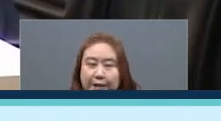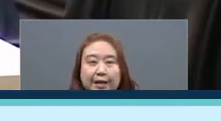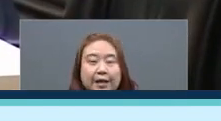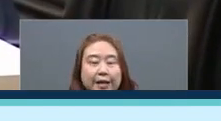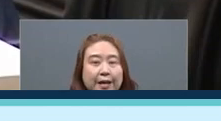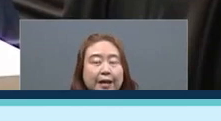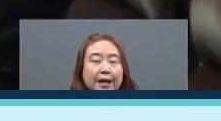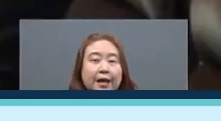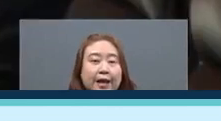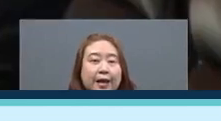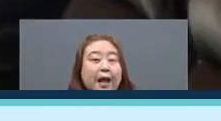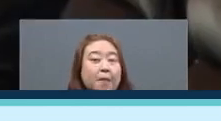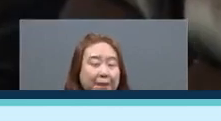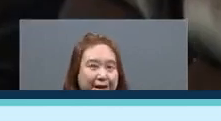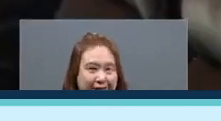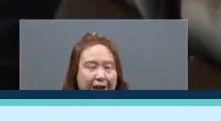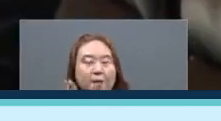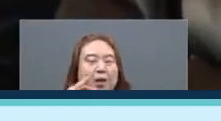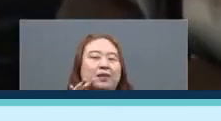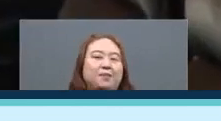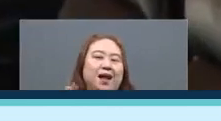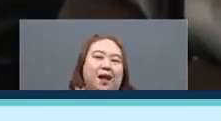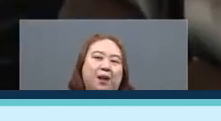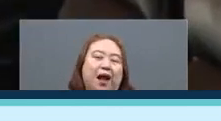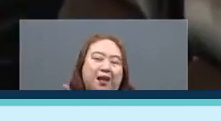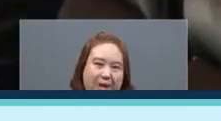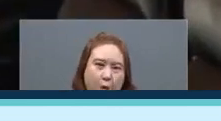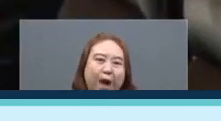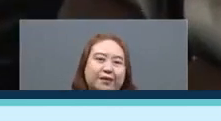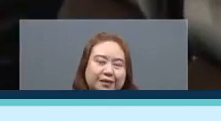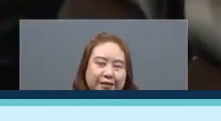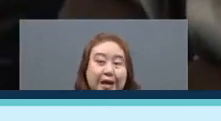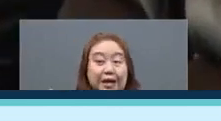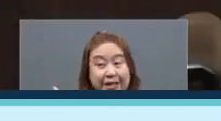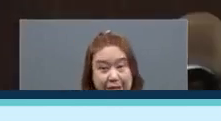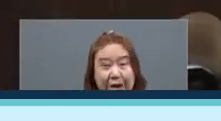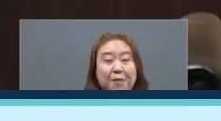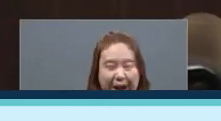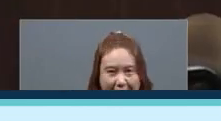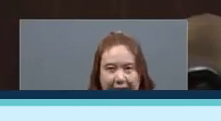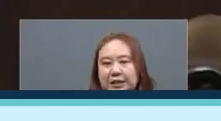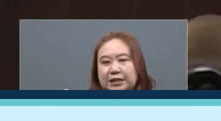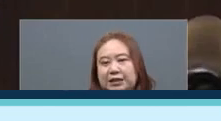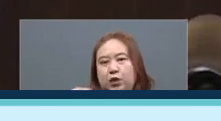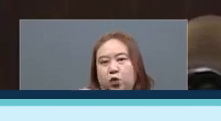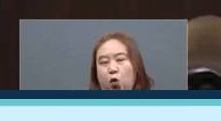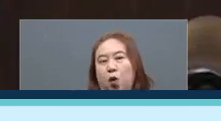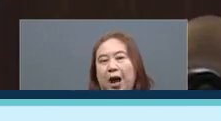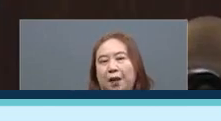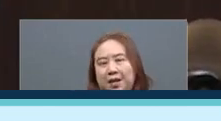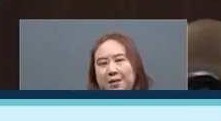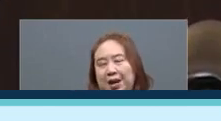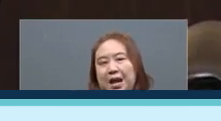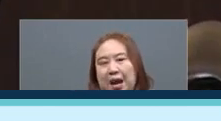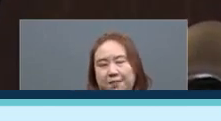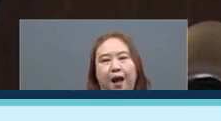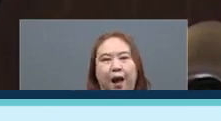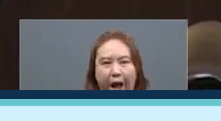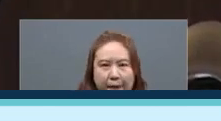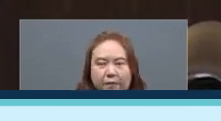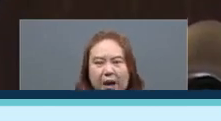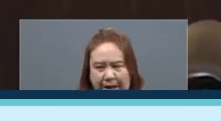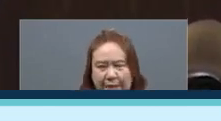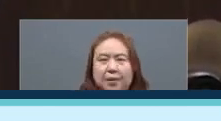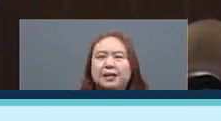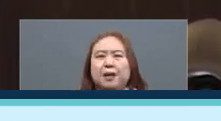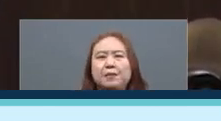ระรองนายกรัฐมนตรีและรัฐมนตรีว่าการกระทรวงการคลังเป็นผู้ตอบกระทู้ถามแทนชี้แจงว่าที่ผ่านมาหาก